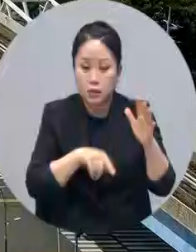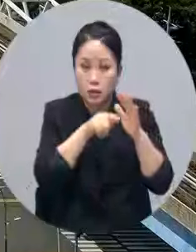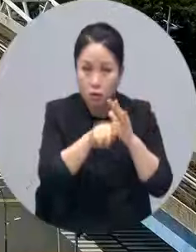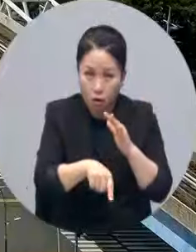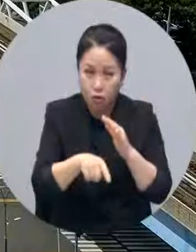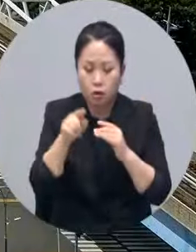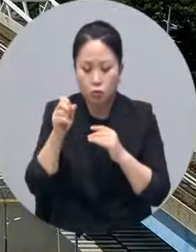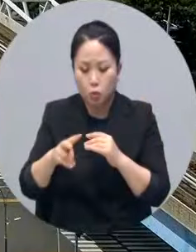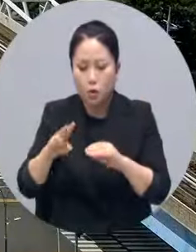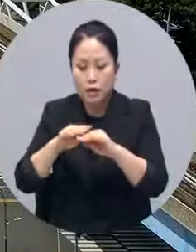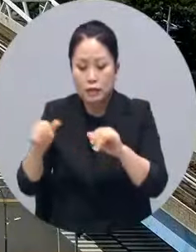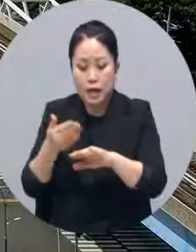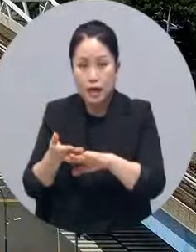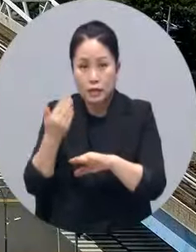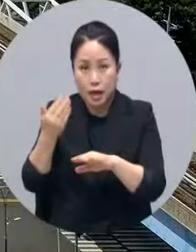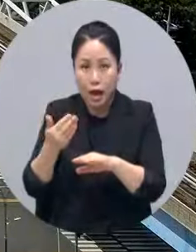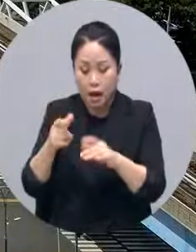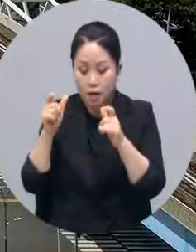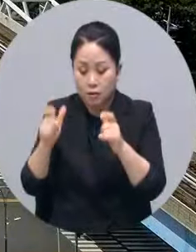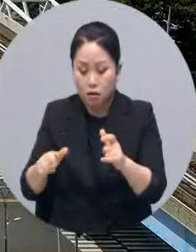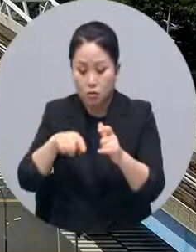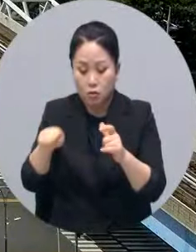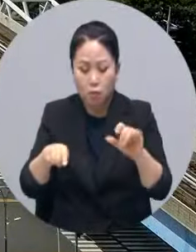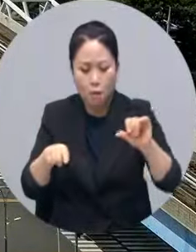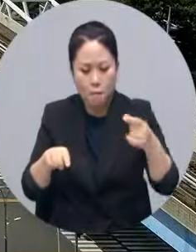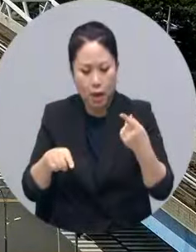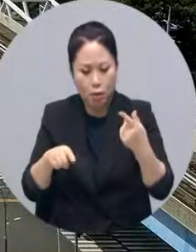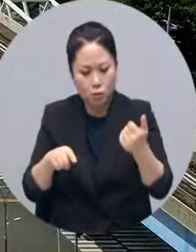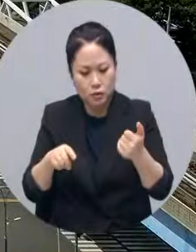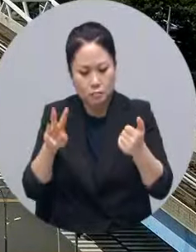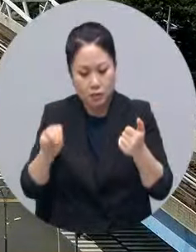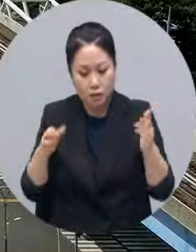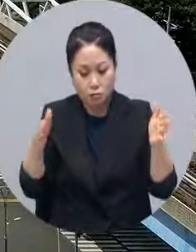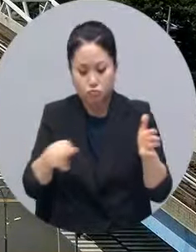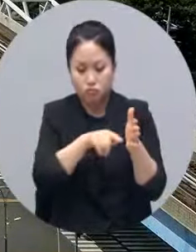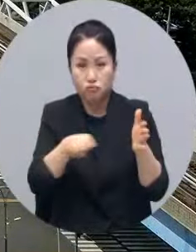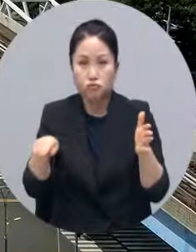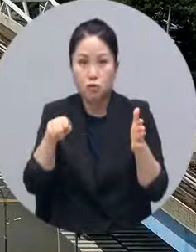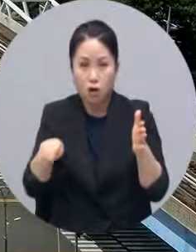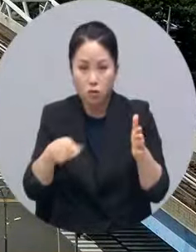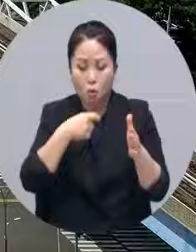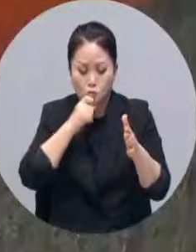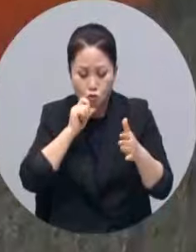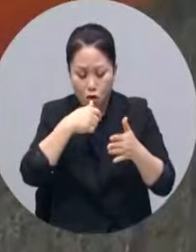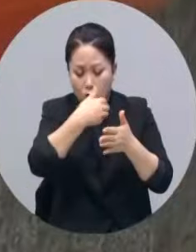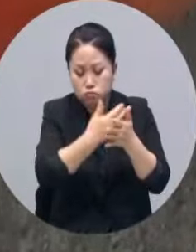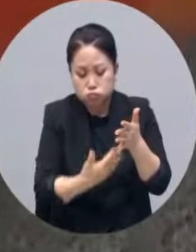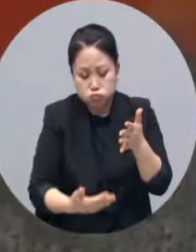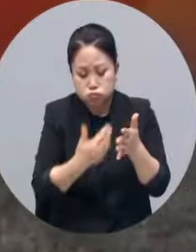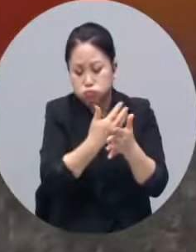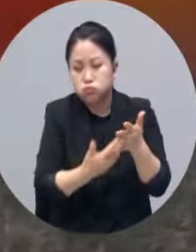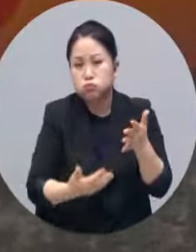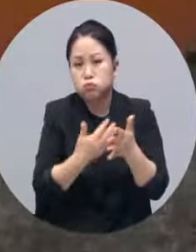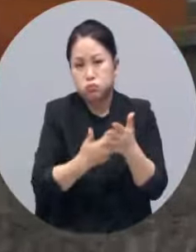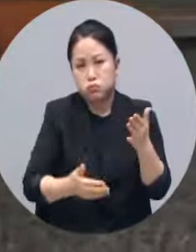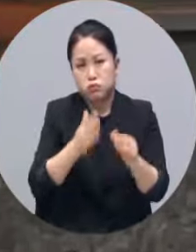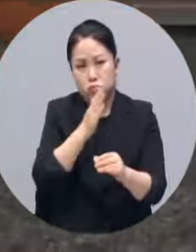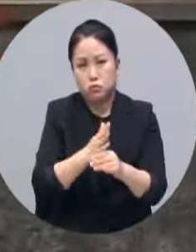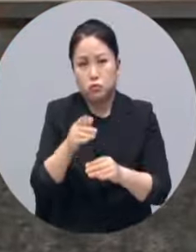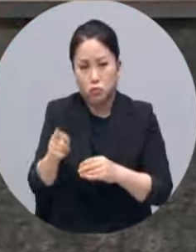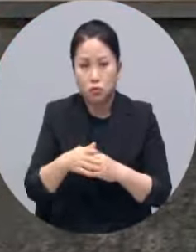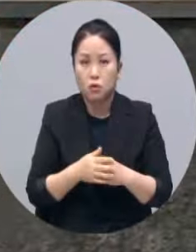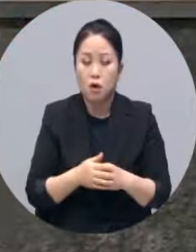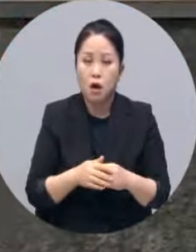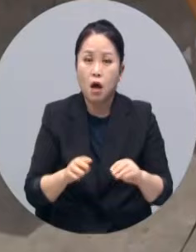150여 미터 길이 구간으로 벽면은 물이 흘러 터널 내부가 젖어있던 것으로 전해졌습니다. 해당 구간은 지하에서